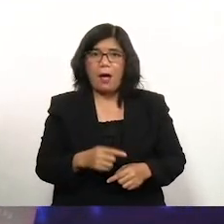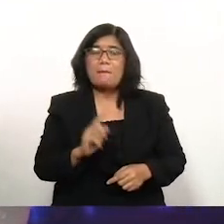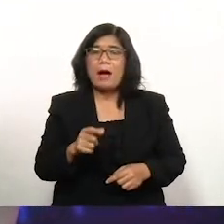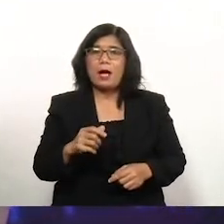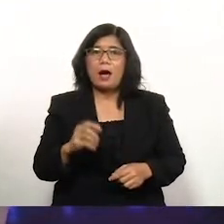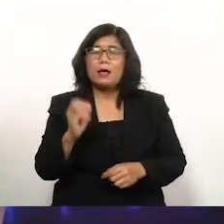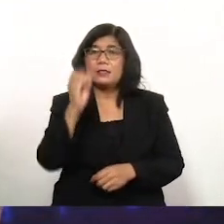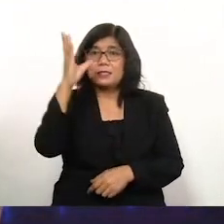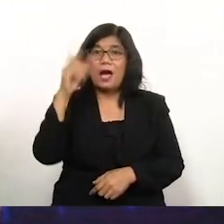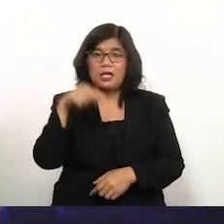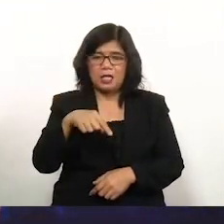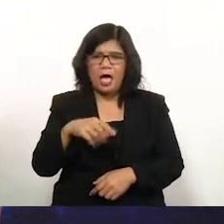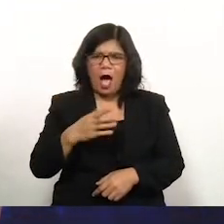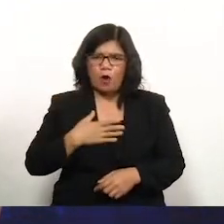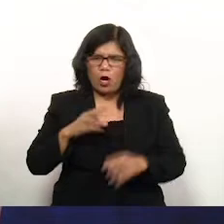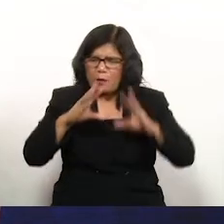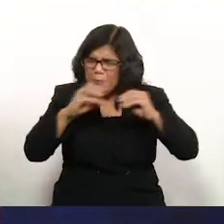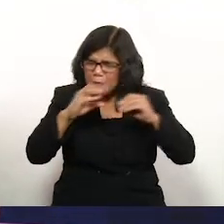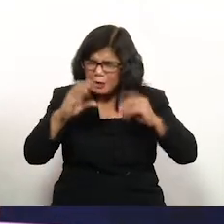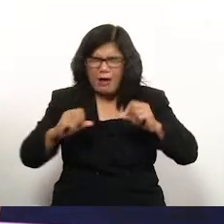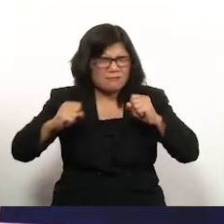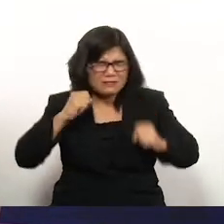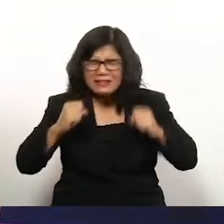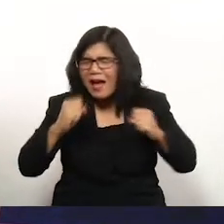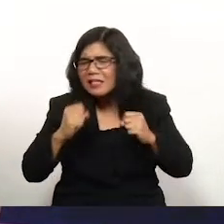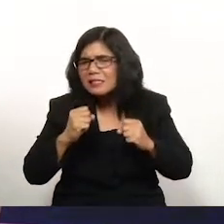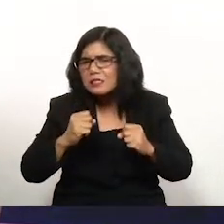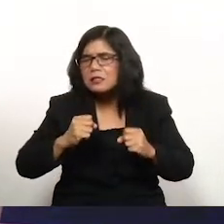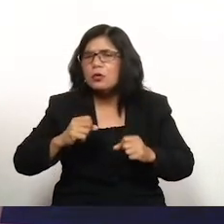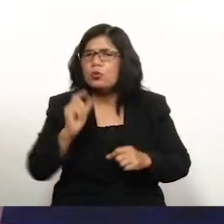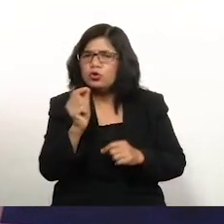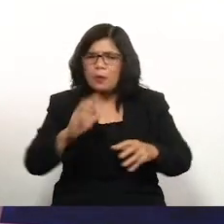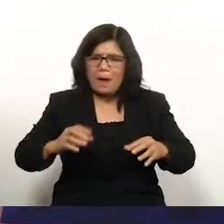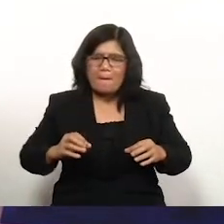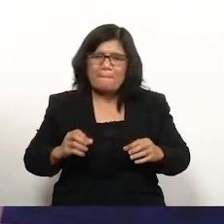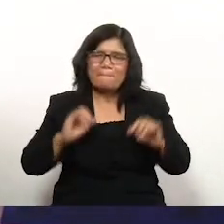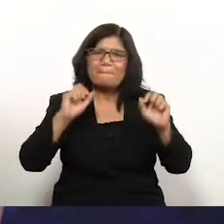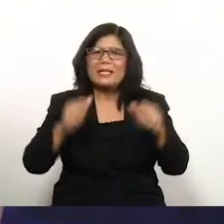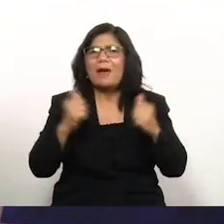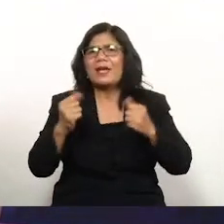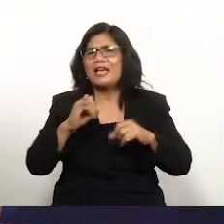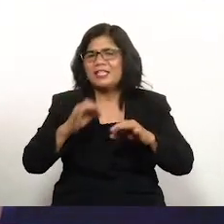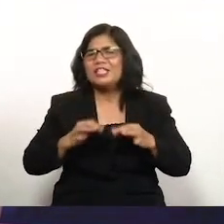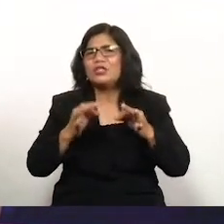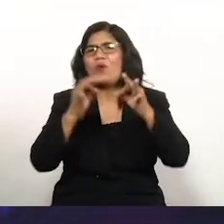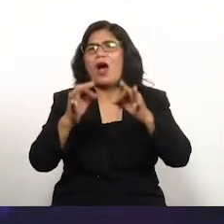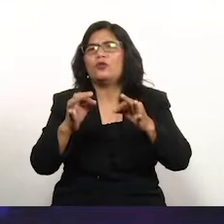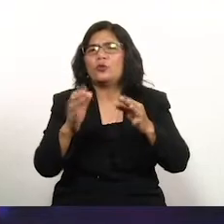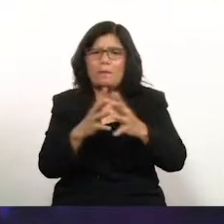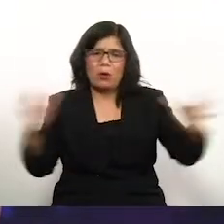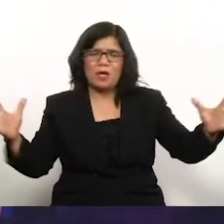Oh makasih yang ini aku akan bekerja sekeras-kerasnya untuk menyelamatkan jiwa dan meluaskan kerajaannya